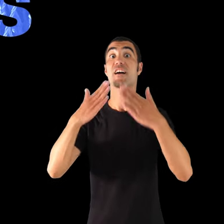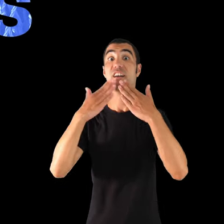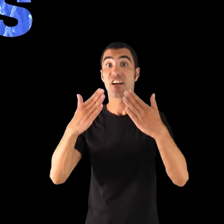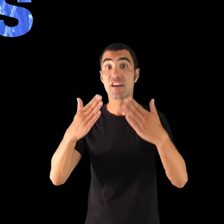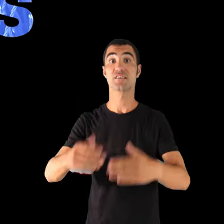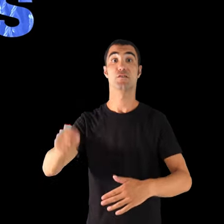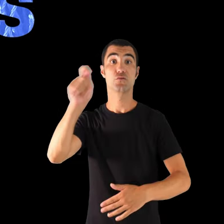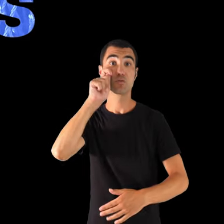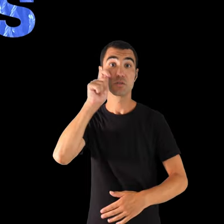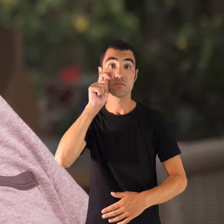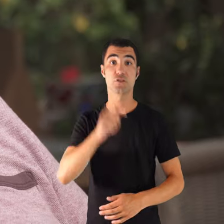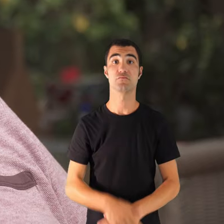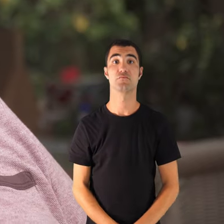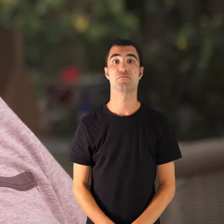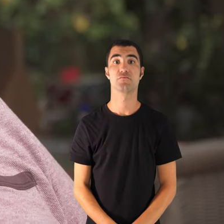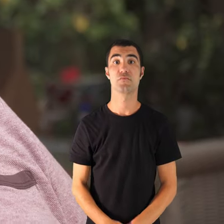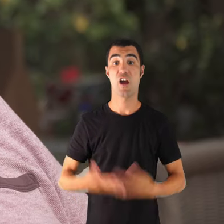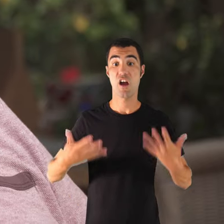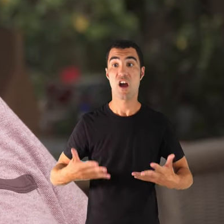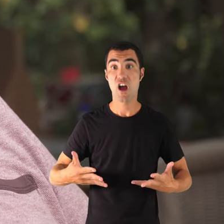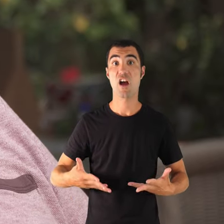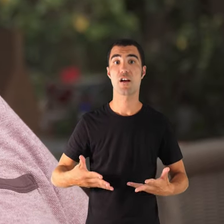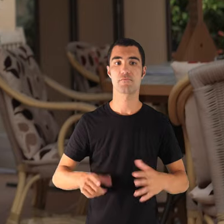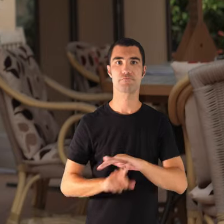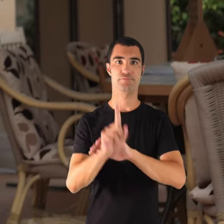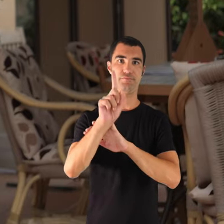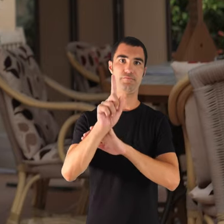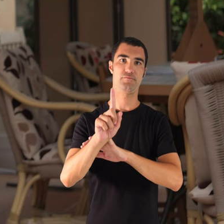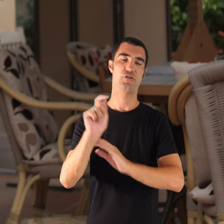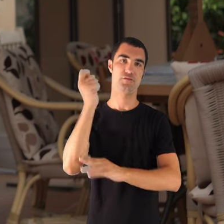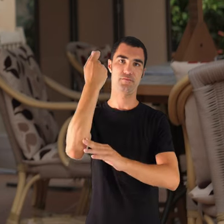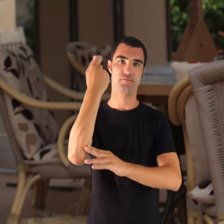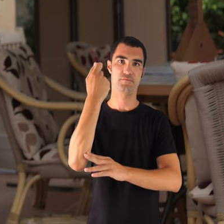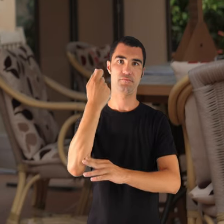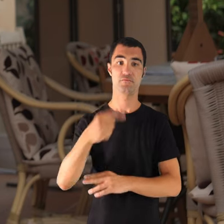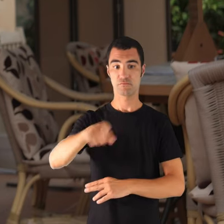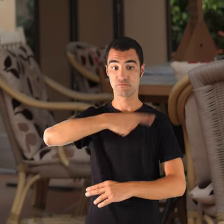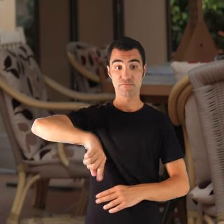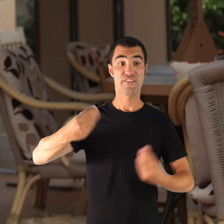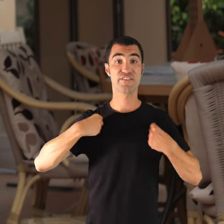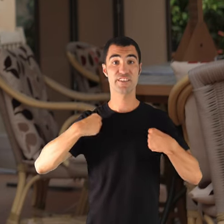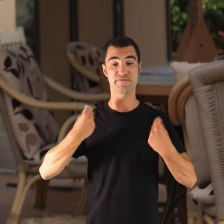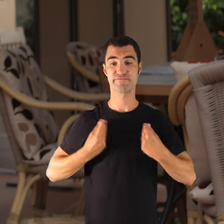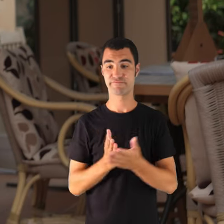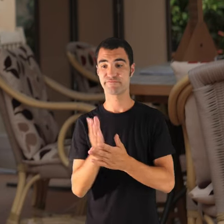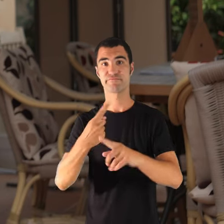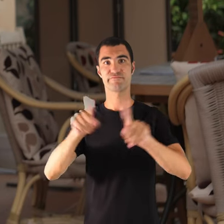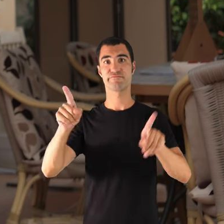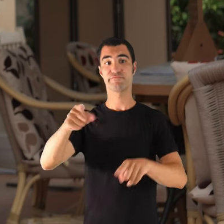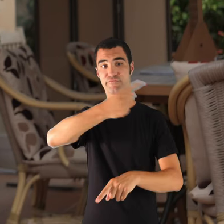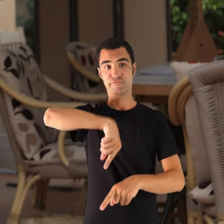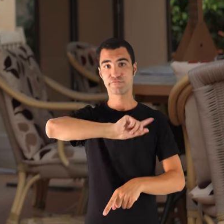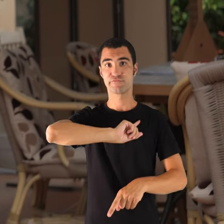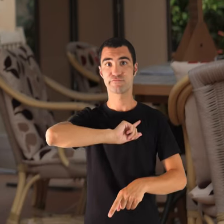Gràcies al turisme, avui en dia sabem el que sabem. Gent que veia el món d'una altra manera, nosaltres estàvem